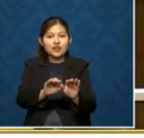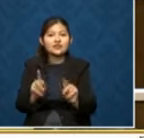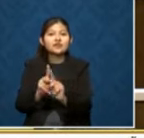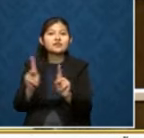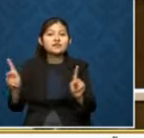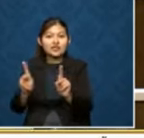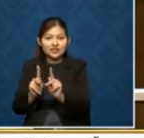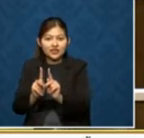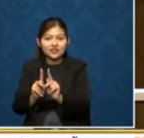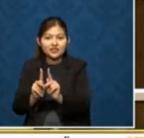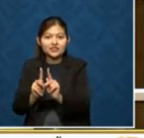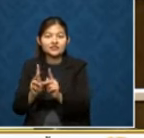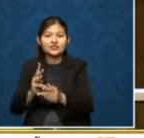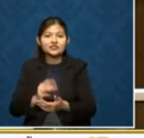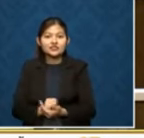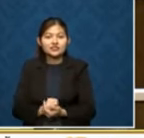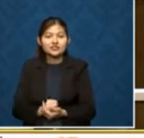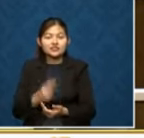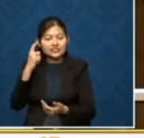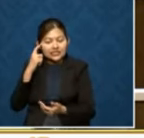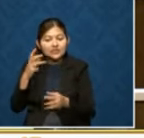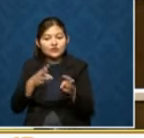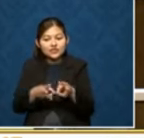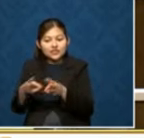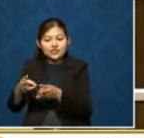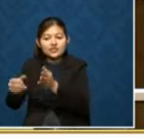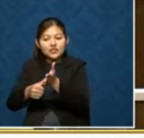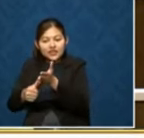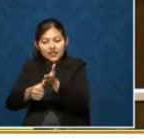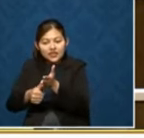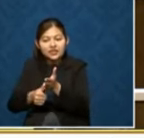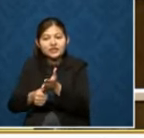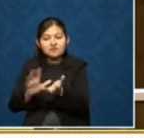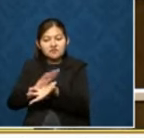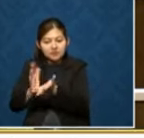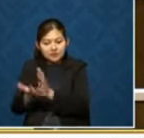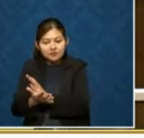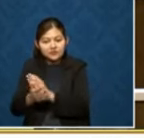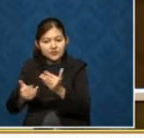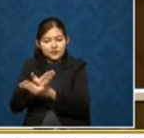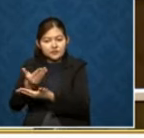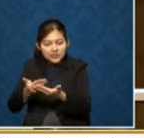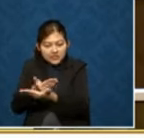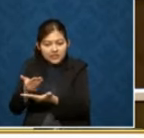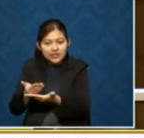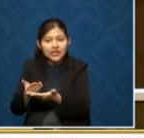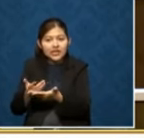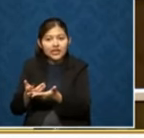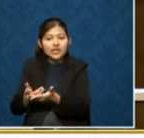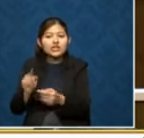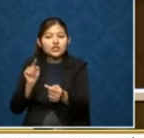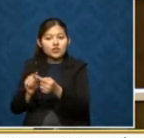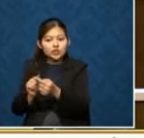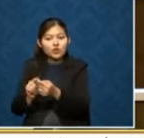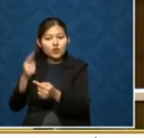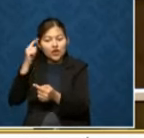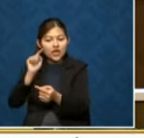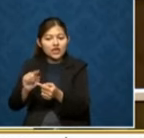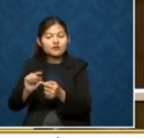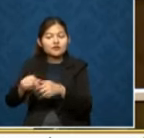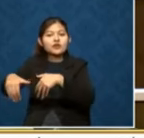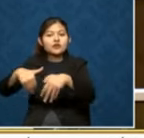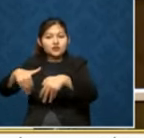การต่อไปนะครับหาทางออกที่ดีที่สุดและทำความเข้าใจให้กับพี่น้องประชาชนในจังหวัดระน